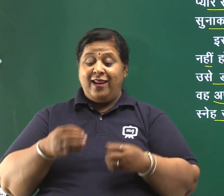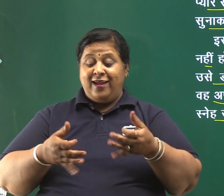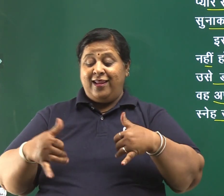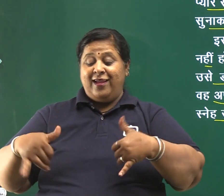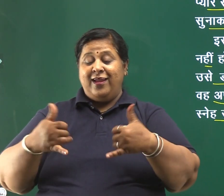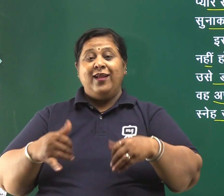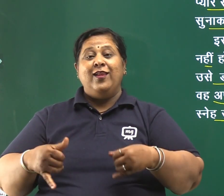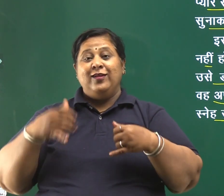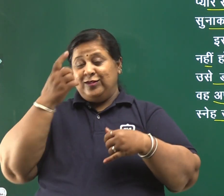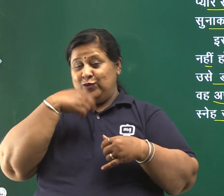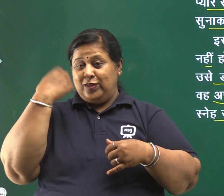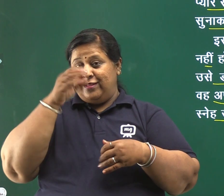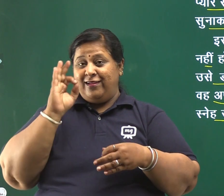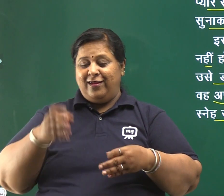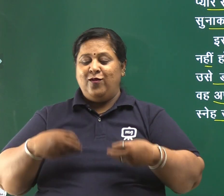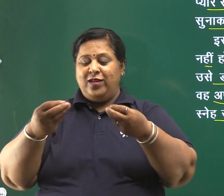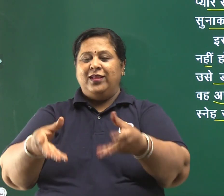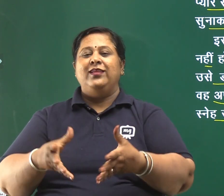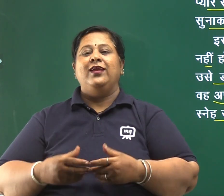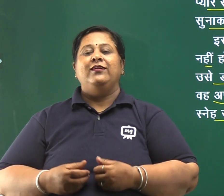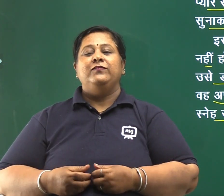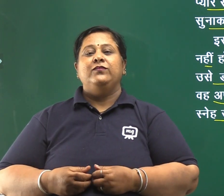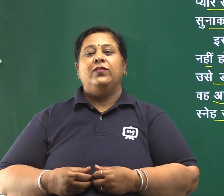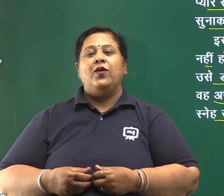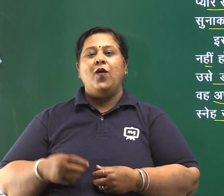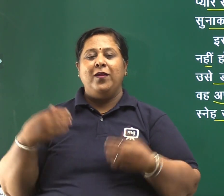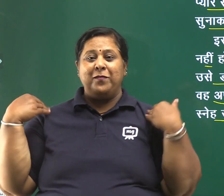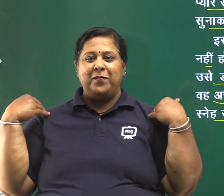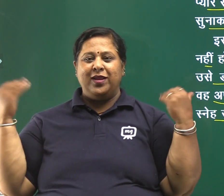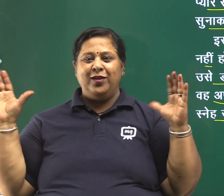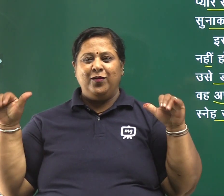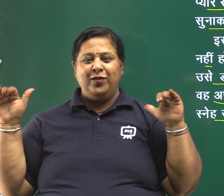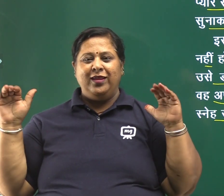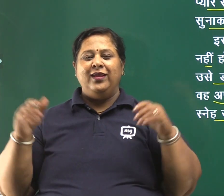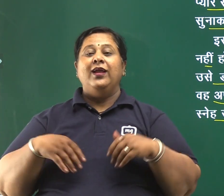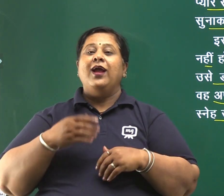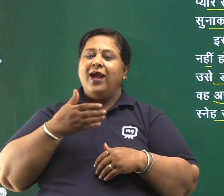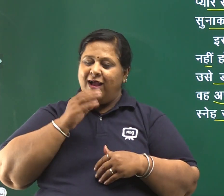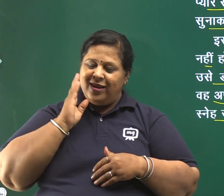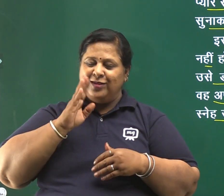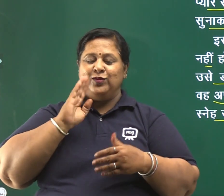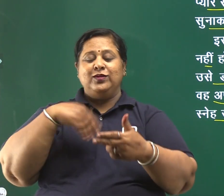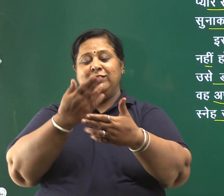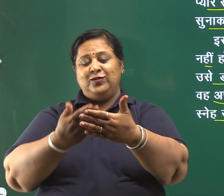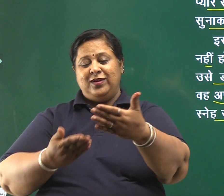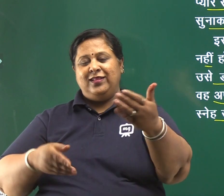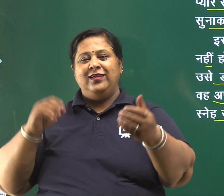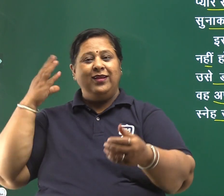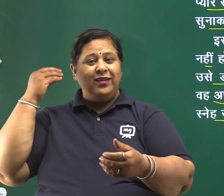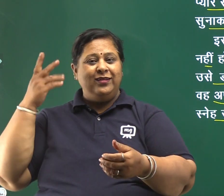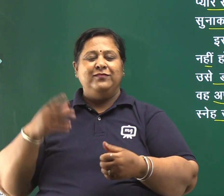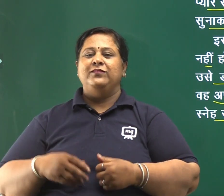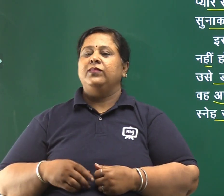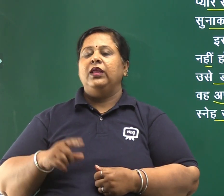लिए सुंदर खिलौने देती है और परियों की कहानी सुनाती है, यह सब